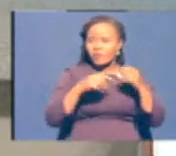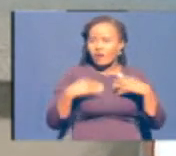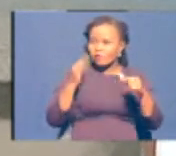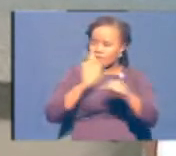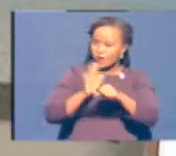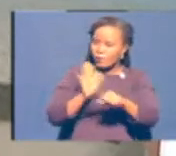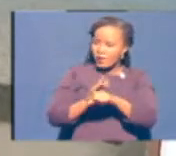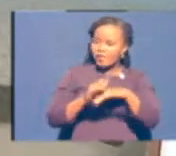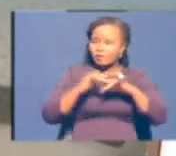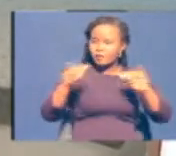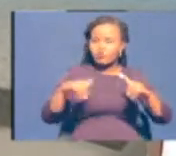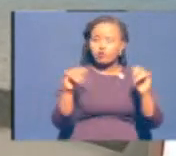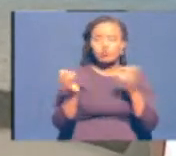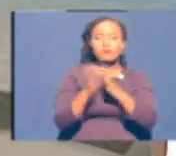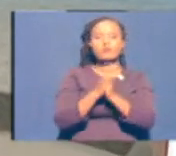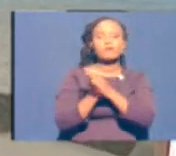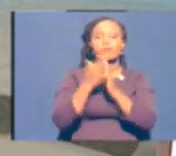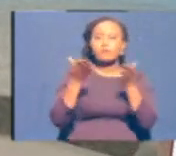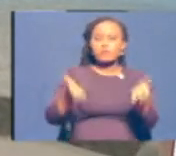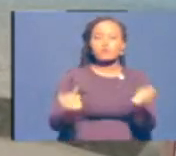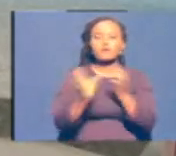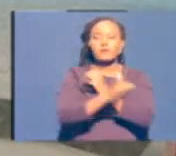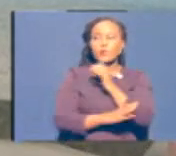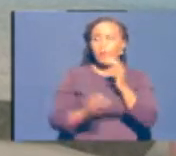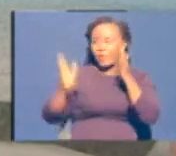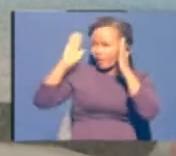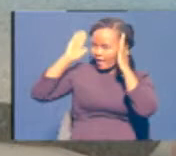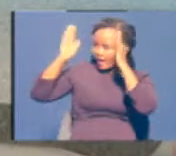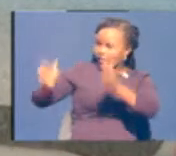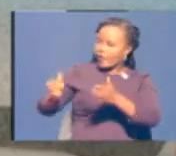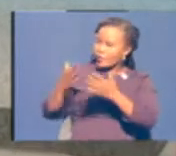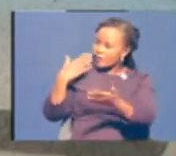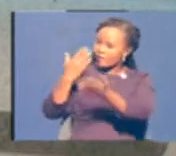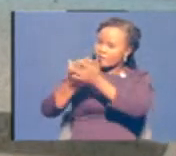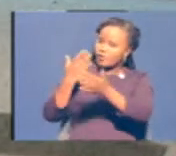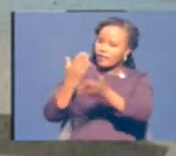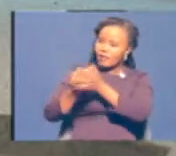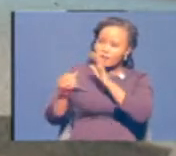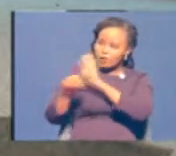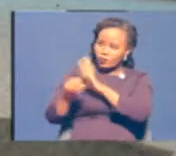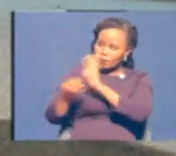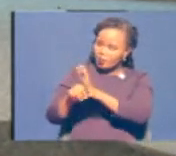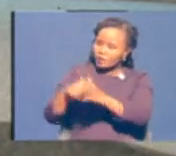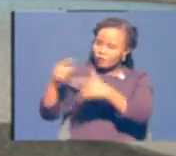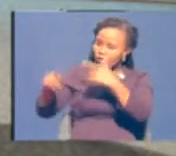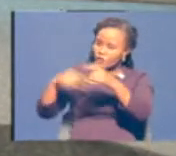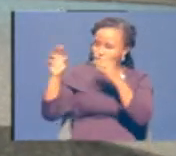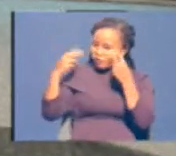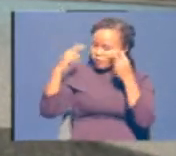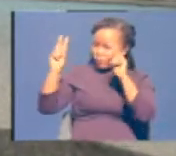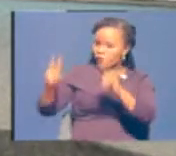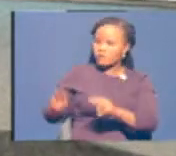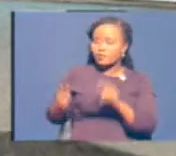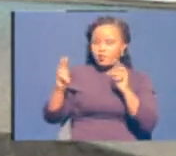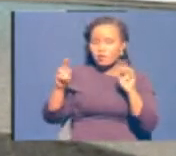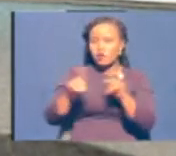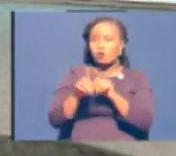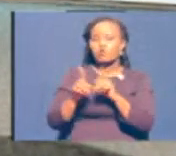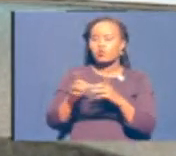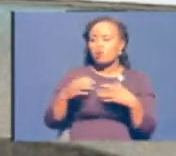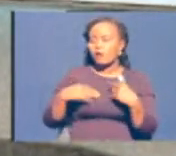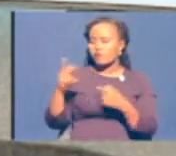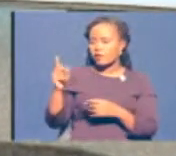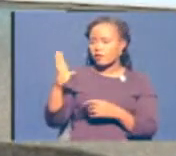kutoka humu nchini. Asalamu alaykum mpenzi mtazamaji, shukran sana kwa kugonga ndipo na kuchagua taarifa hizi za Darubini